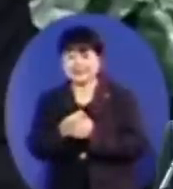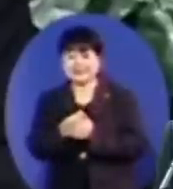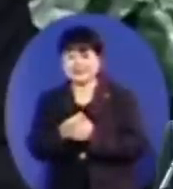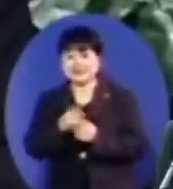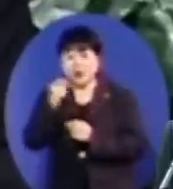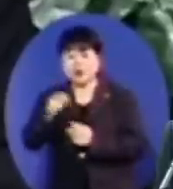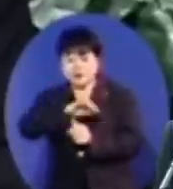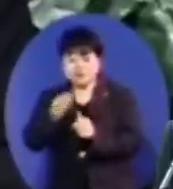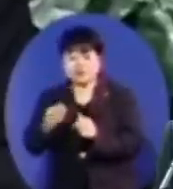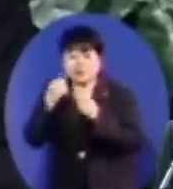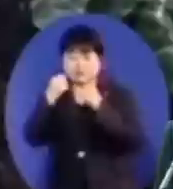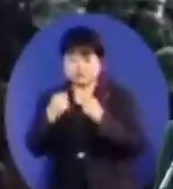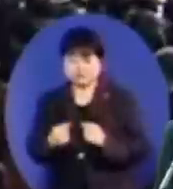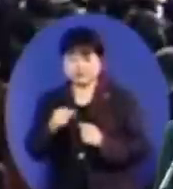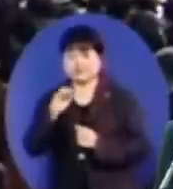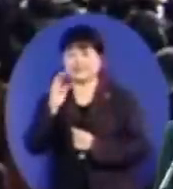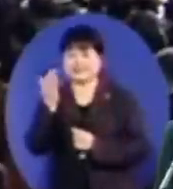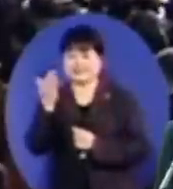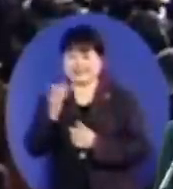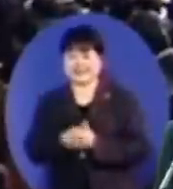영원히 무덤에 있는 것입니다.